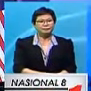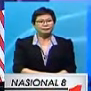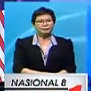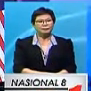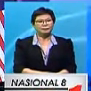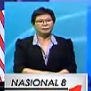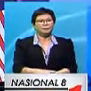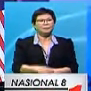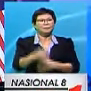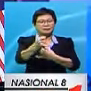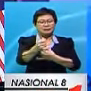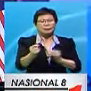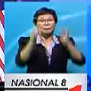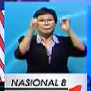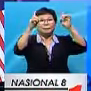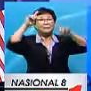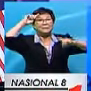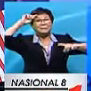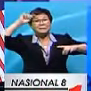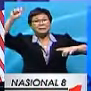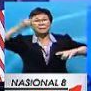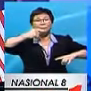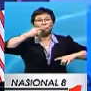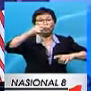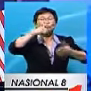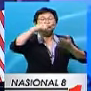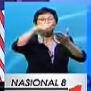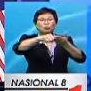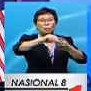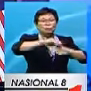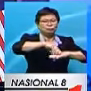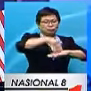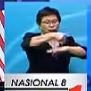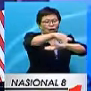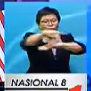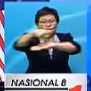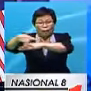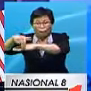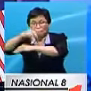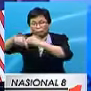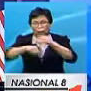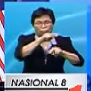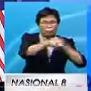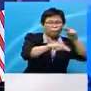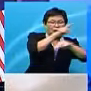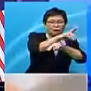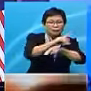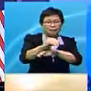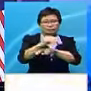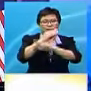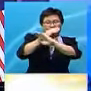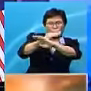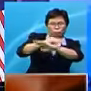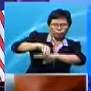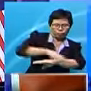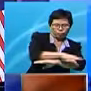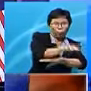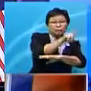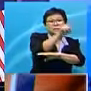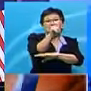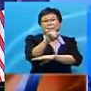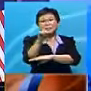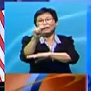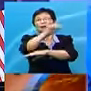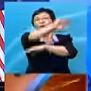Dalam pada itu, Jabatan Pendidikan Terengganu mengeluarkan pekeliling dan peringatan mengenai pemantauan dan langkah pencegahan penularan virus Zika